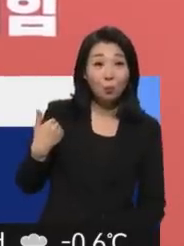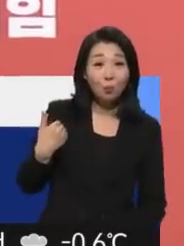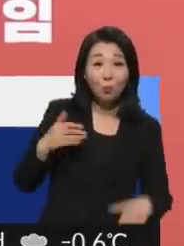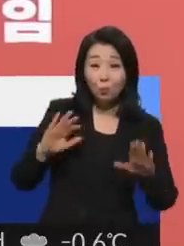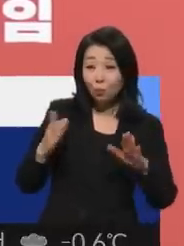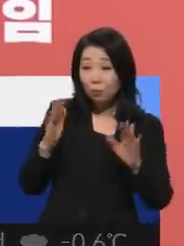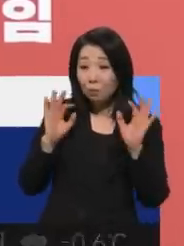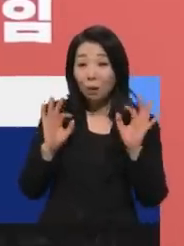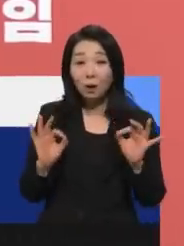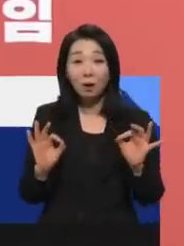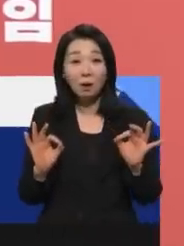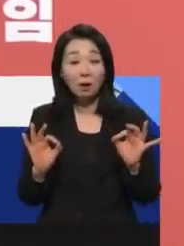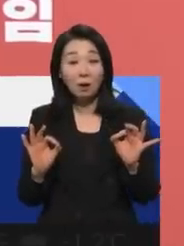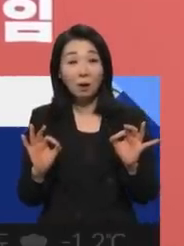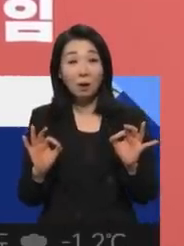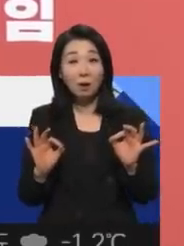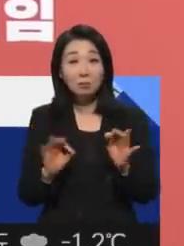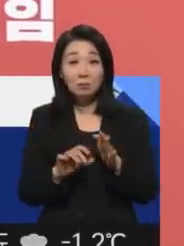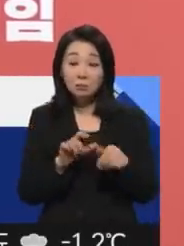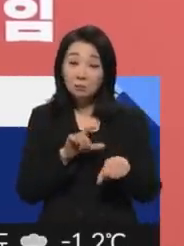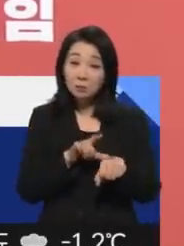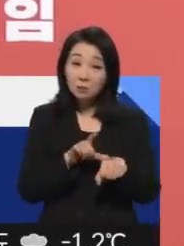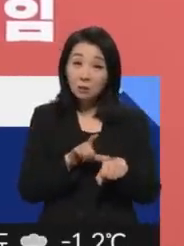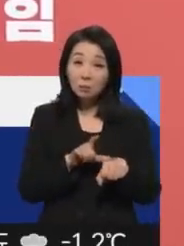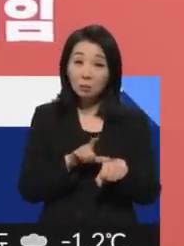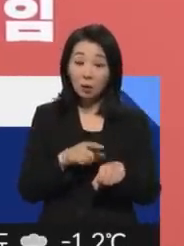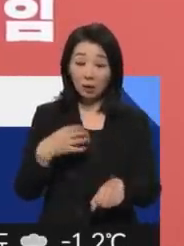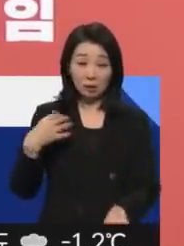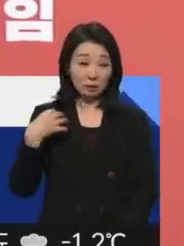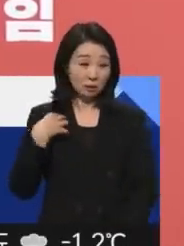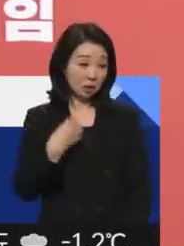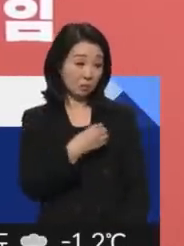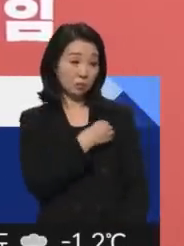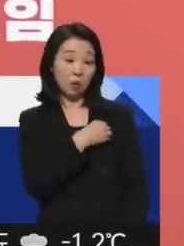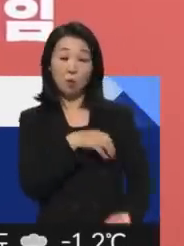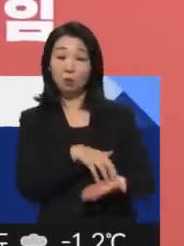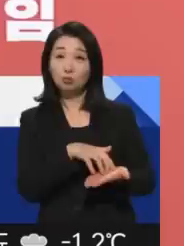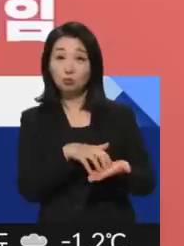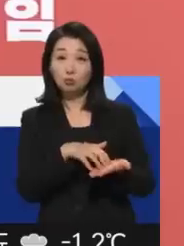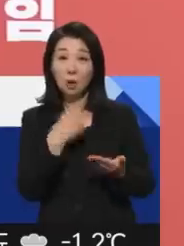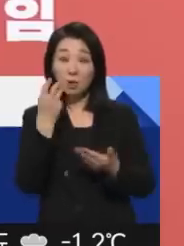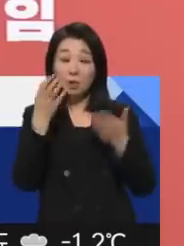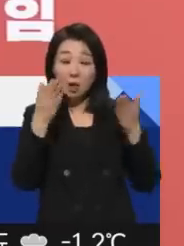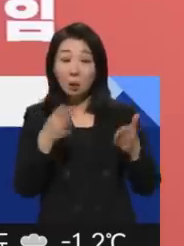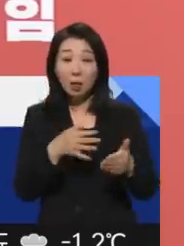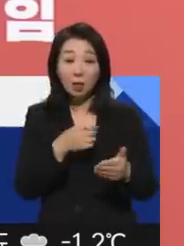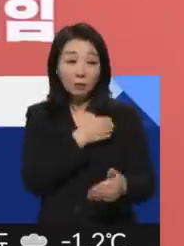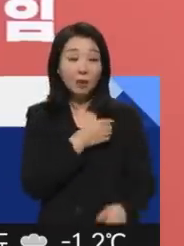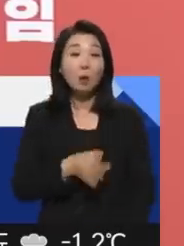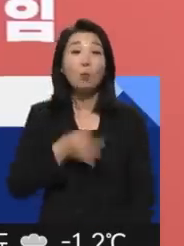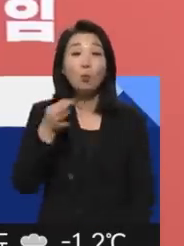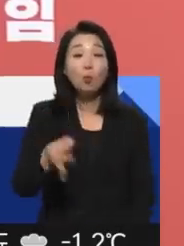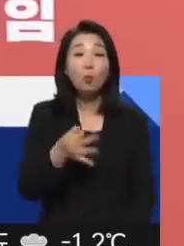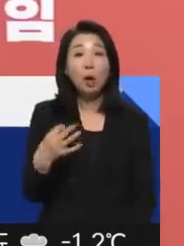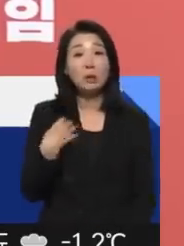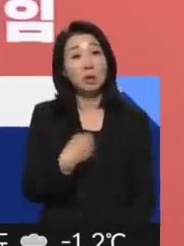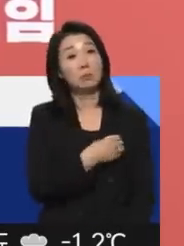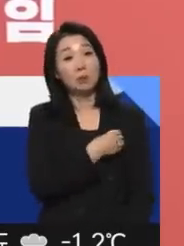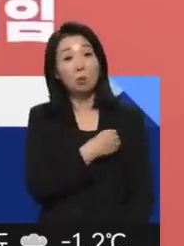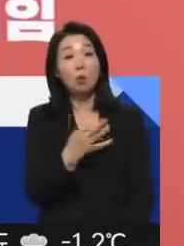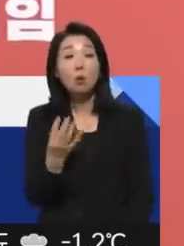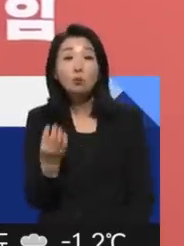보니까 이 시간 현재 책임당원 수, 그러니까 세 달 이상 당비를 낸 책임당원